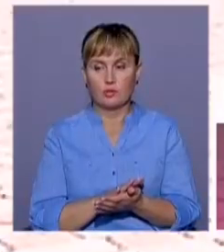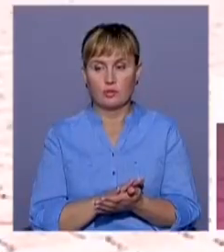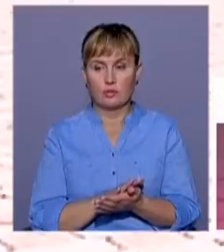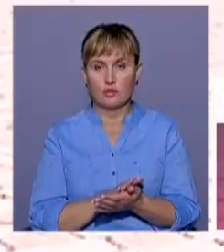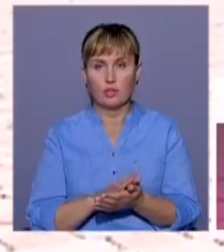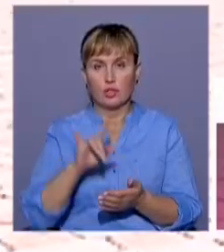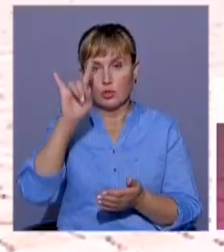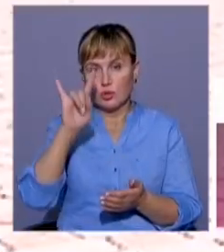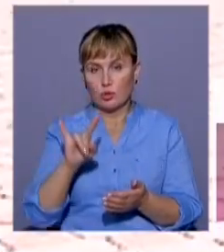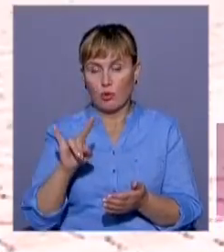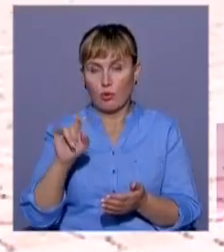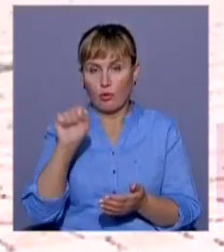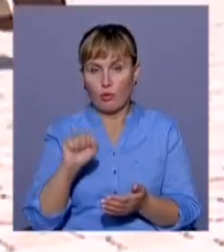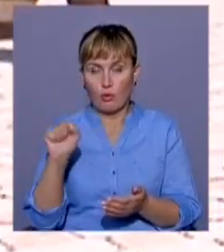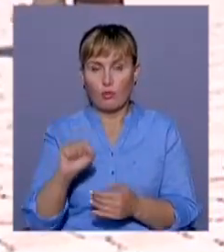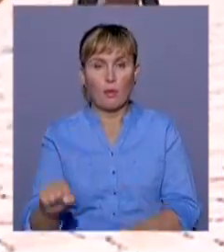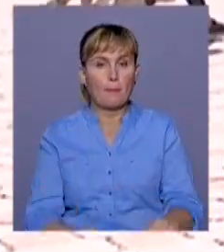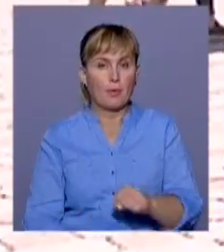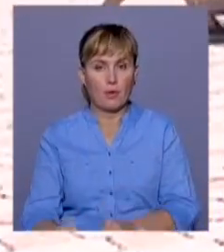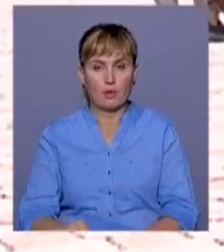стекла. Мою полы.